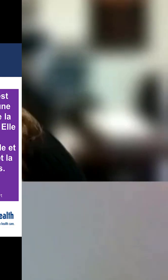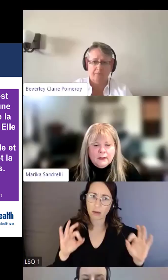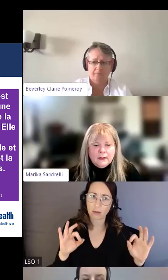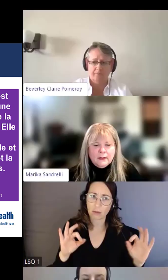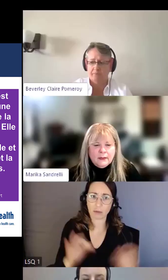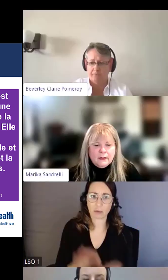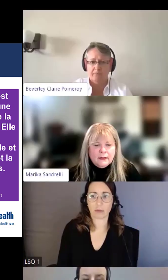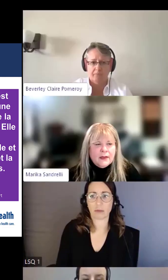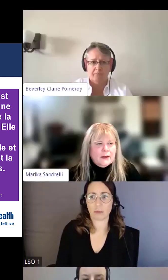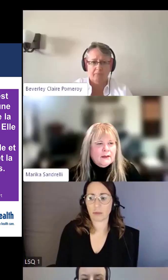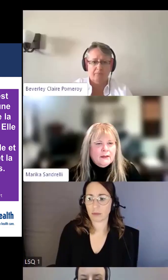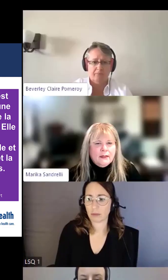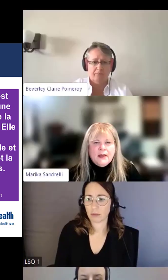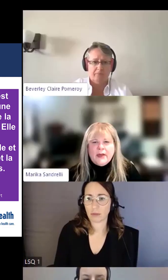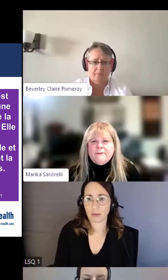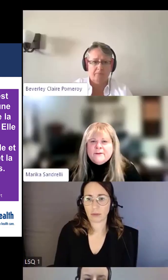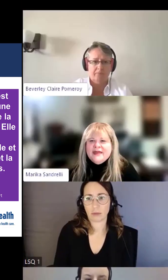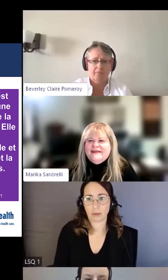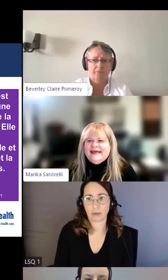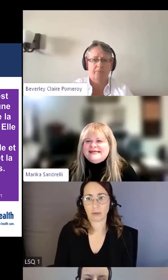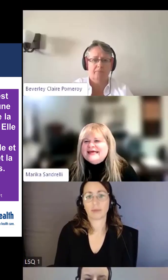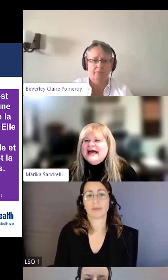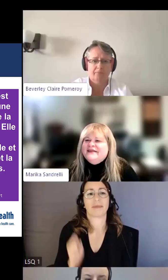traumatisme, alors le traumatisme